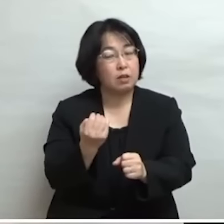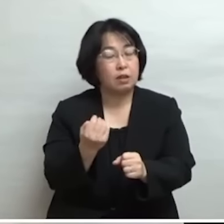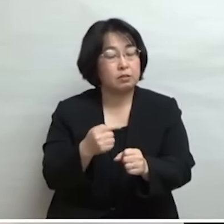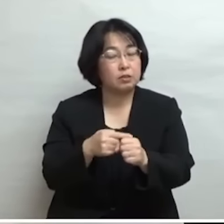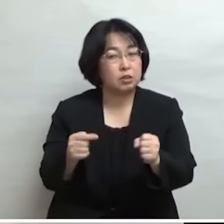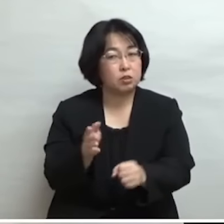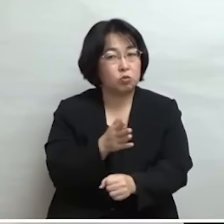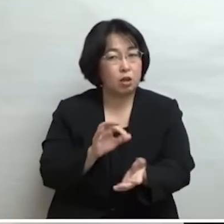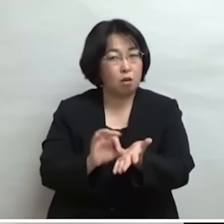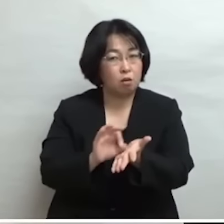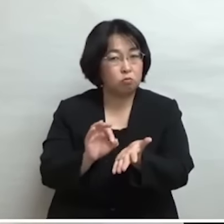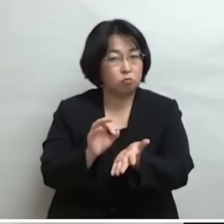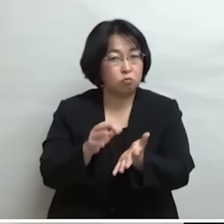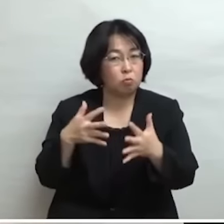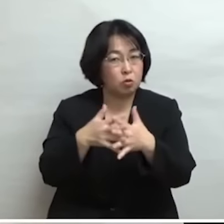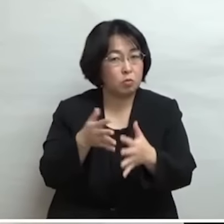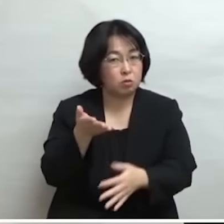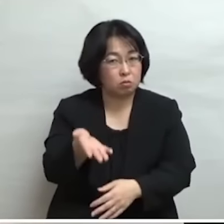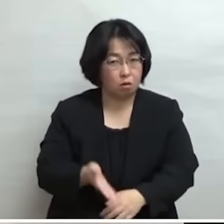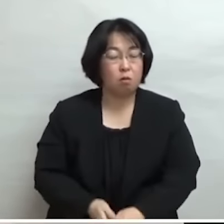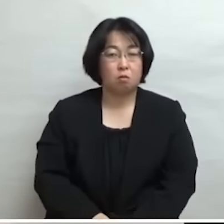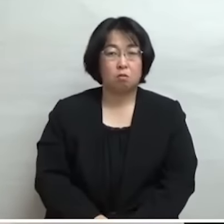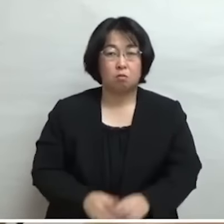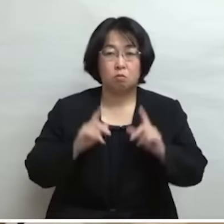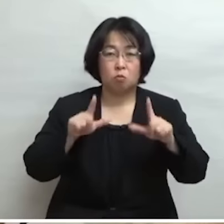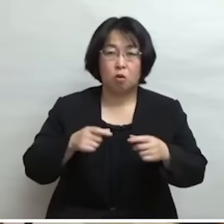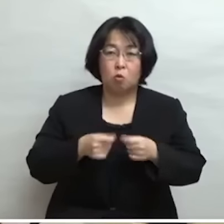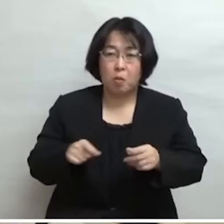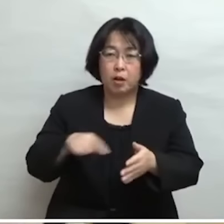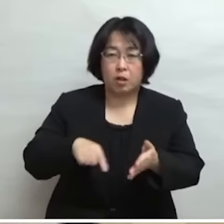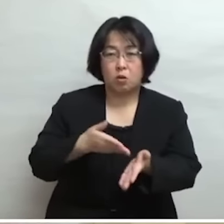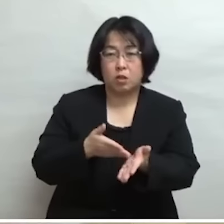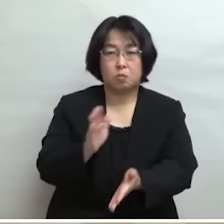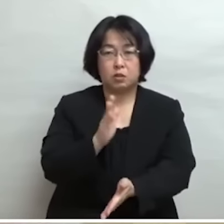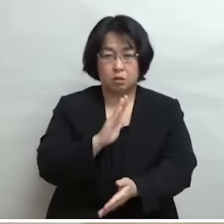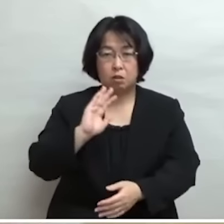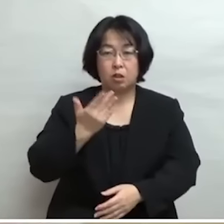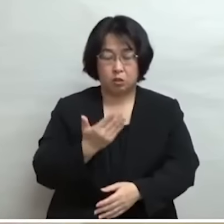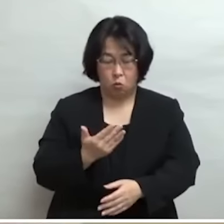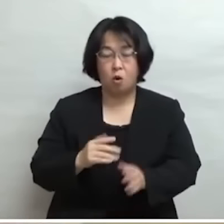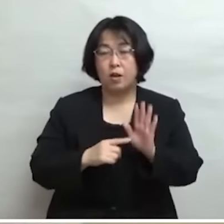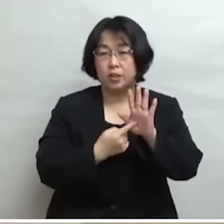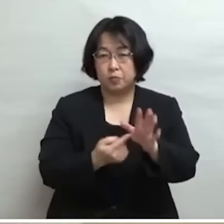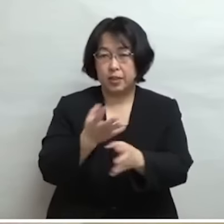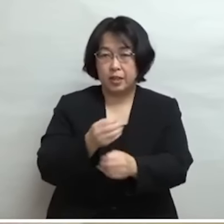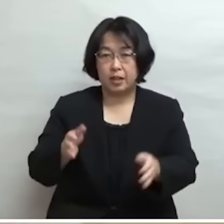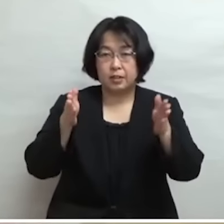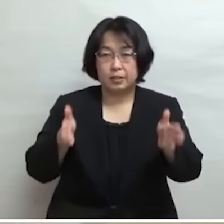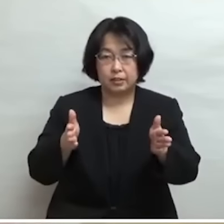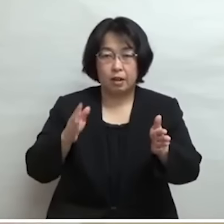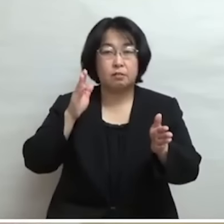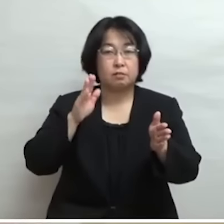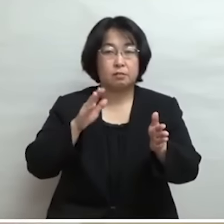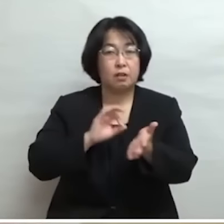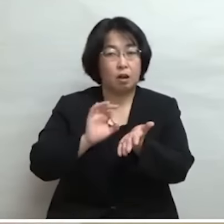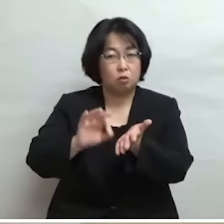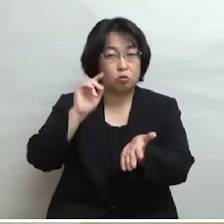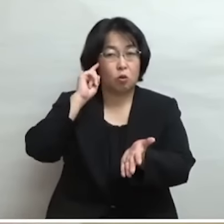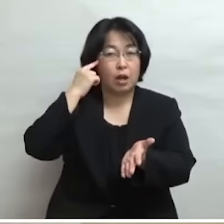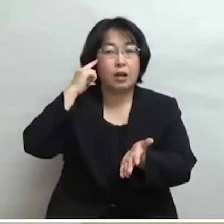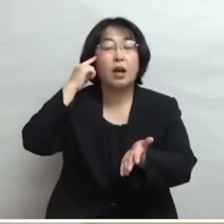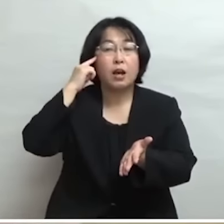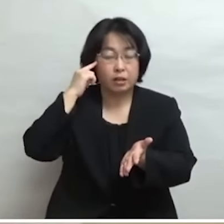でおられるんでしょうか。 細かいことは申し上げませんけども、その期間示した期間がかかるというふうに考えて、この期間を大使